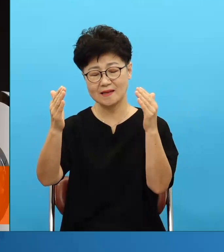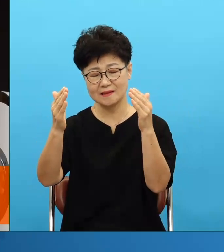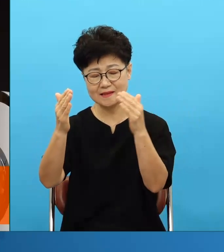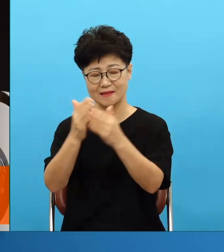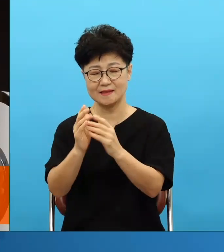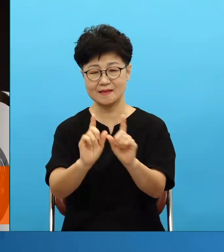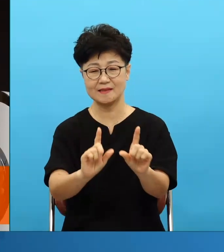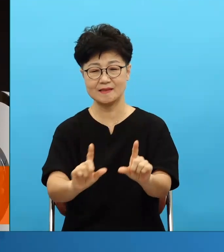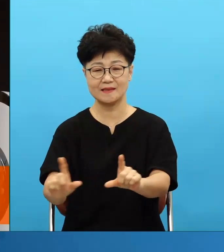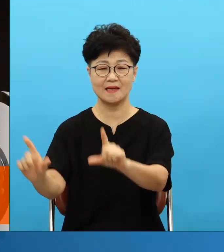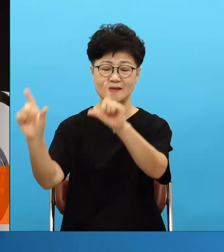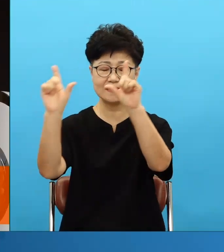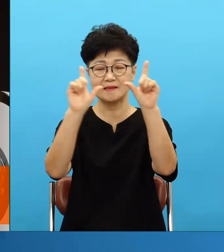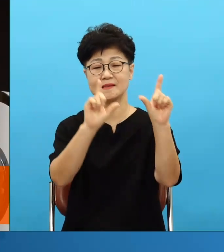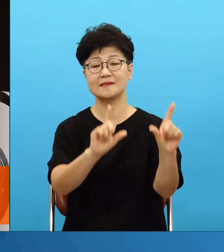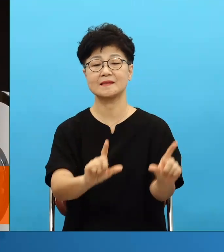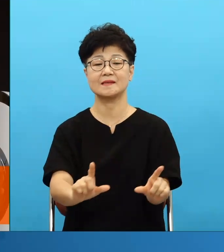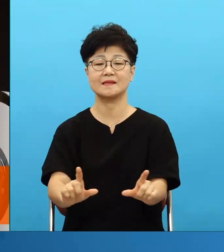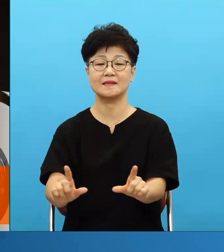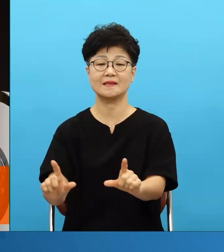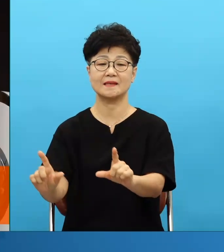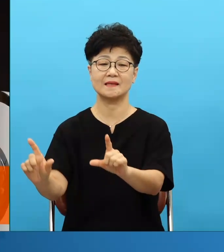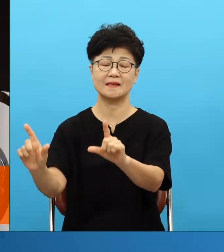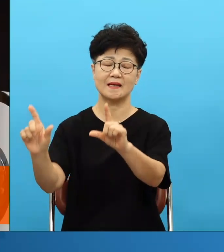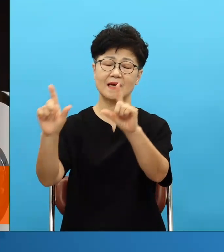이때까지 왔으니